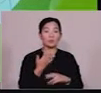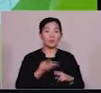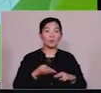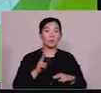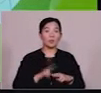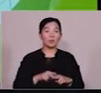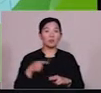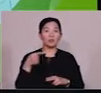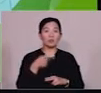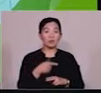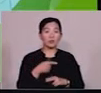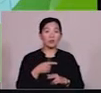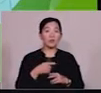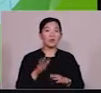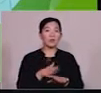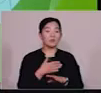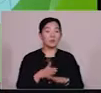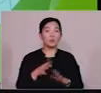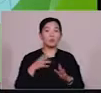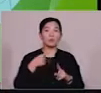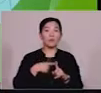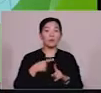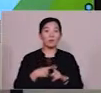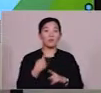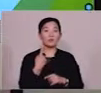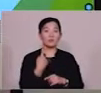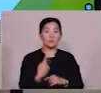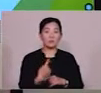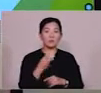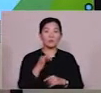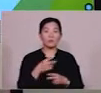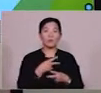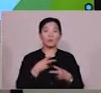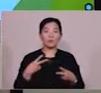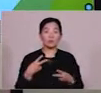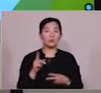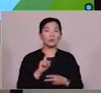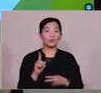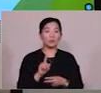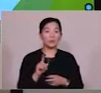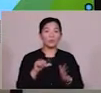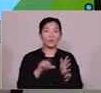поэтому к тысячам, к разряду тысяч прибавляем единицу, и получается у нас что?